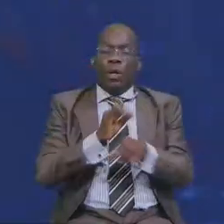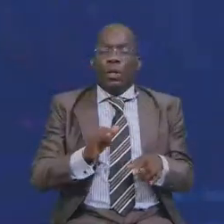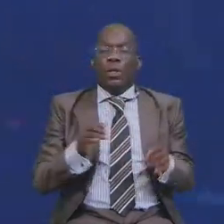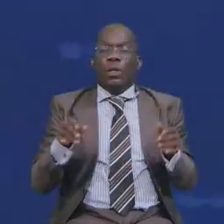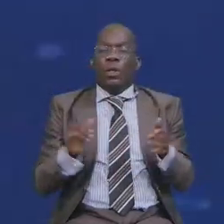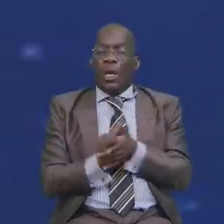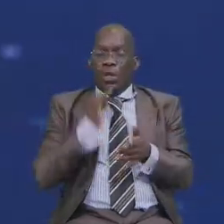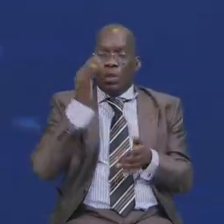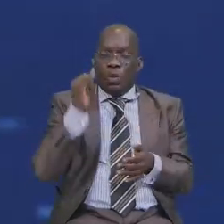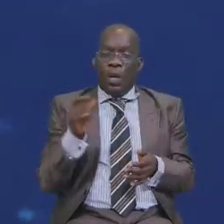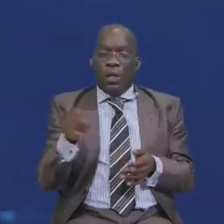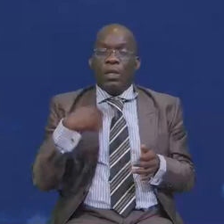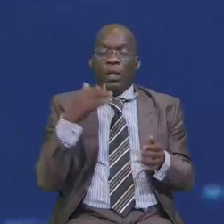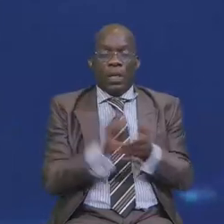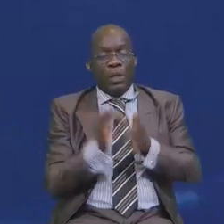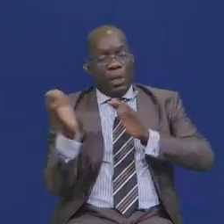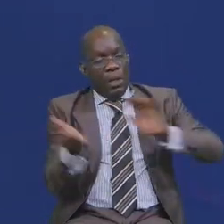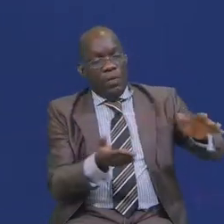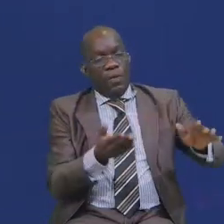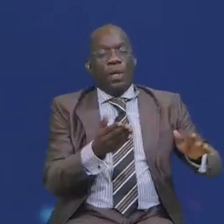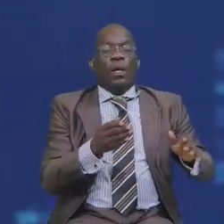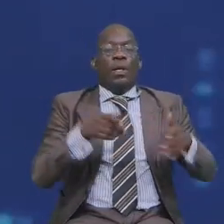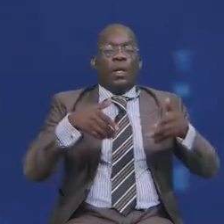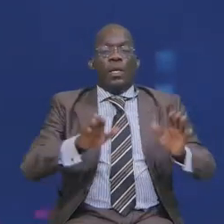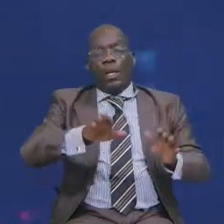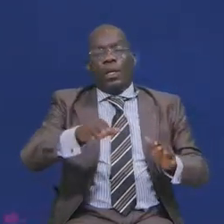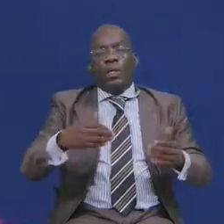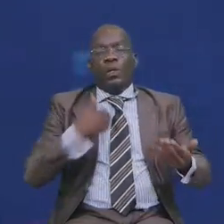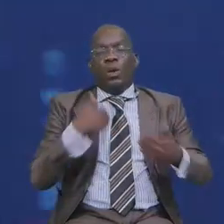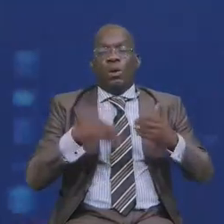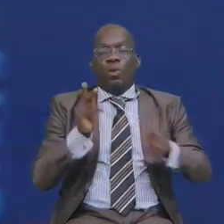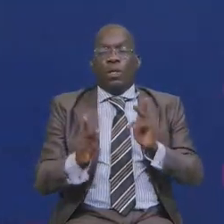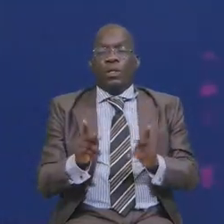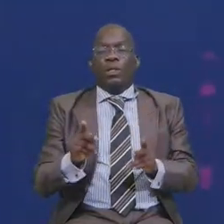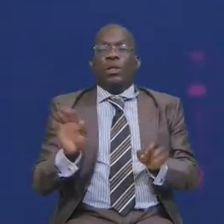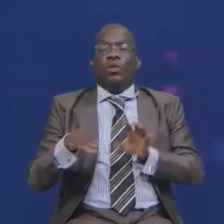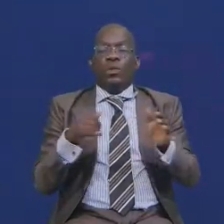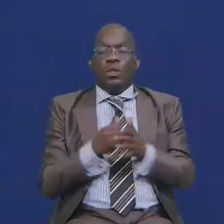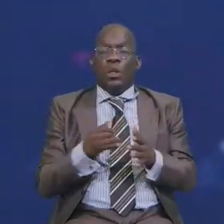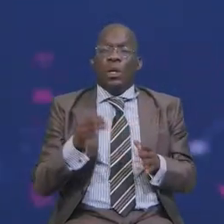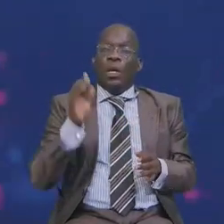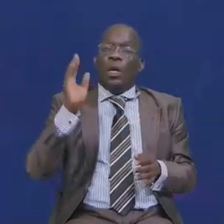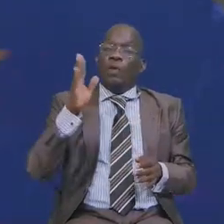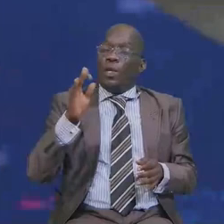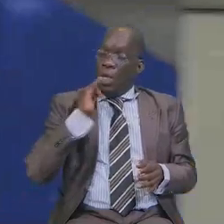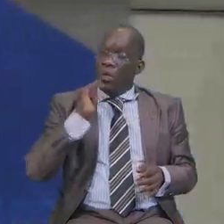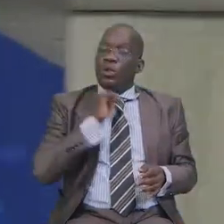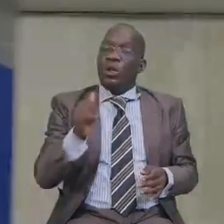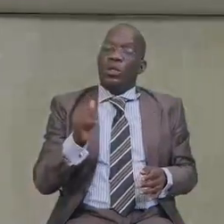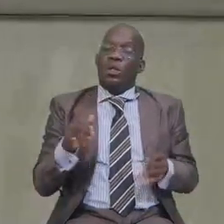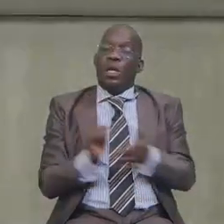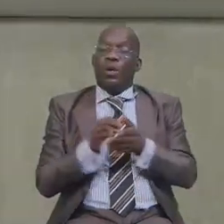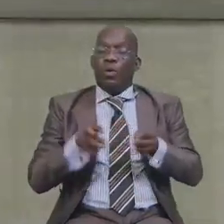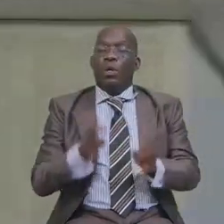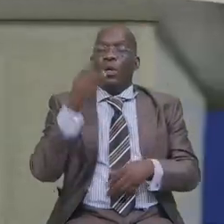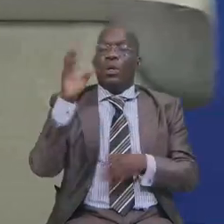pourquoi il dit donc, quitte le poste et qu'un jeune vienne prendre le relais. L'évangélisation n'est pas comme ça. Peu importe